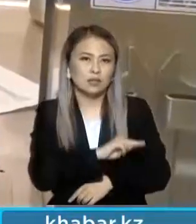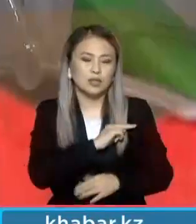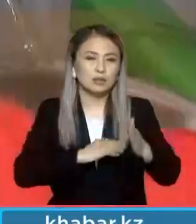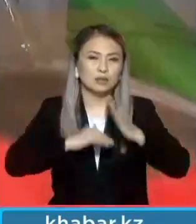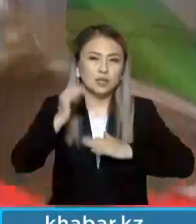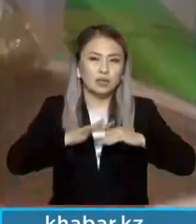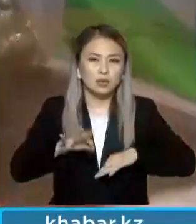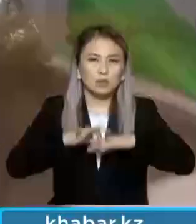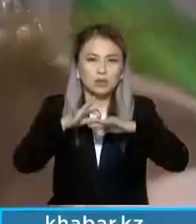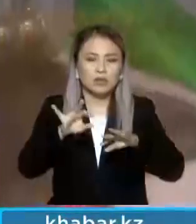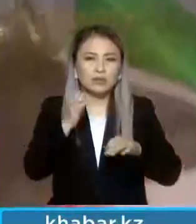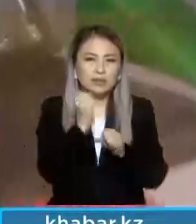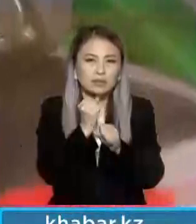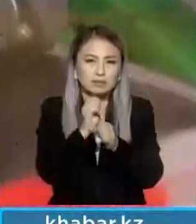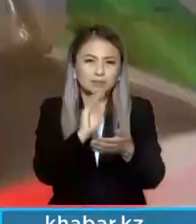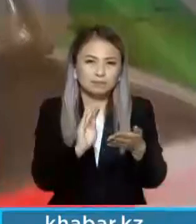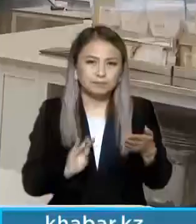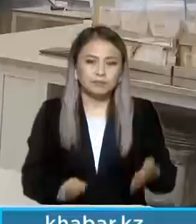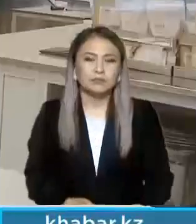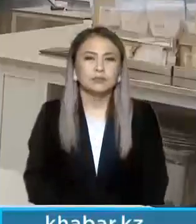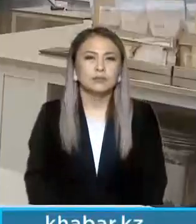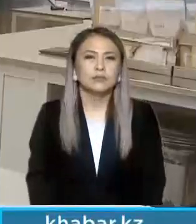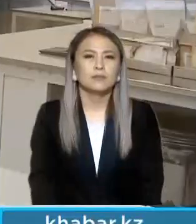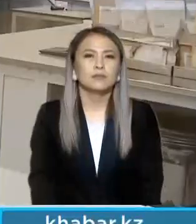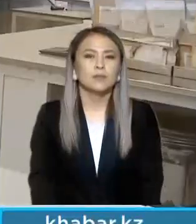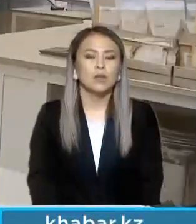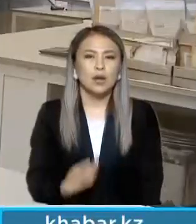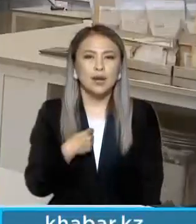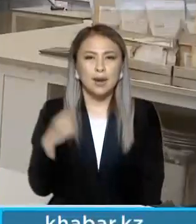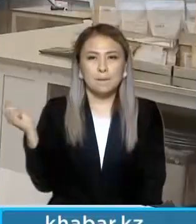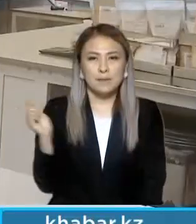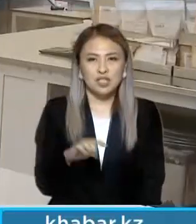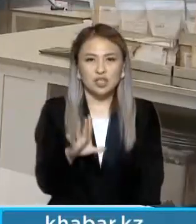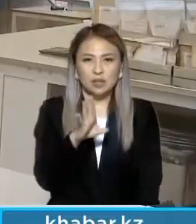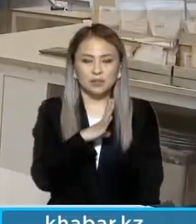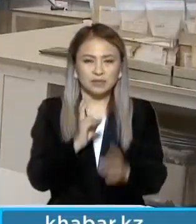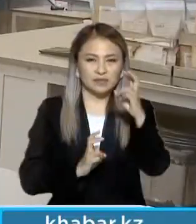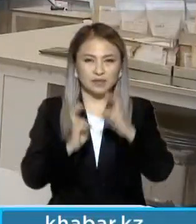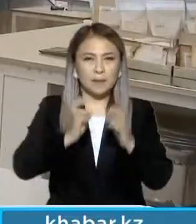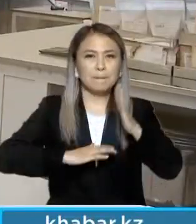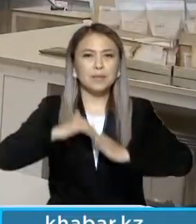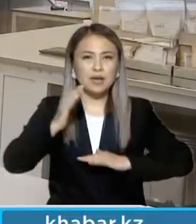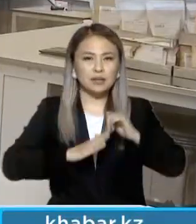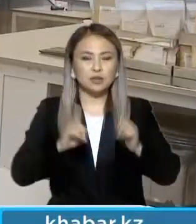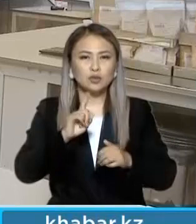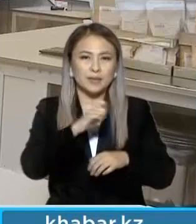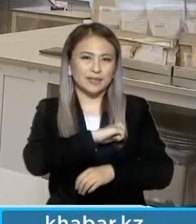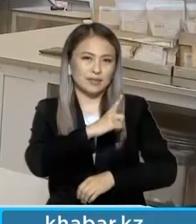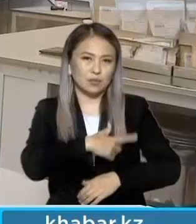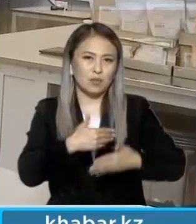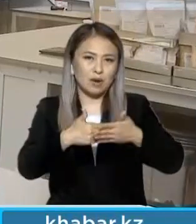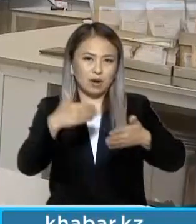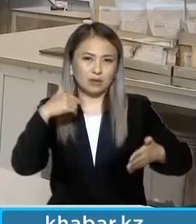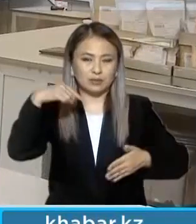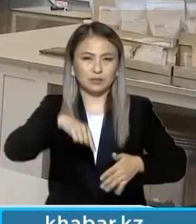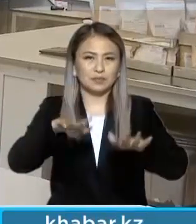тәжірибе жүргізіп, талдаулар жасайды. Я сюда приезжала на практике. Мен мұнда өндірістік тәжірибеден және диплом алу алдындағы тағылымдамадан